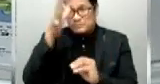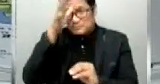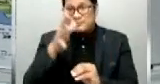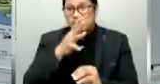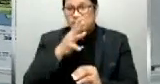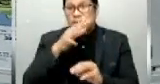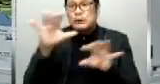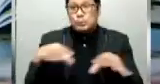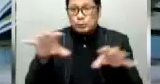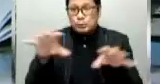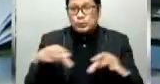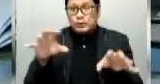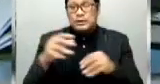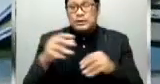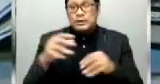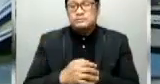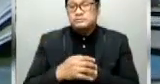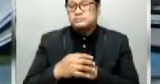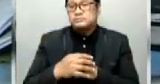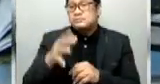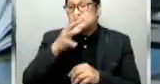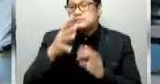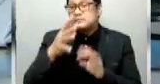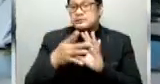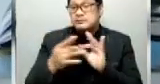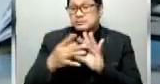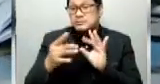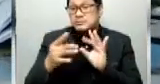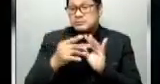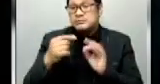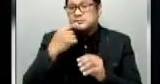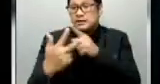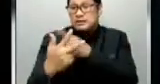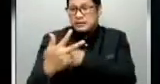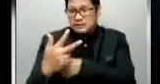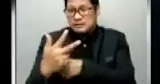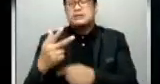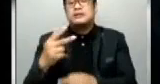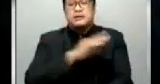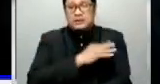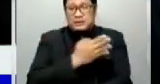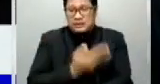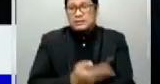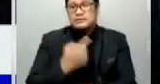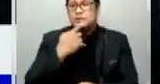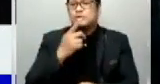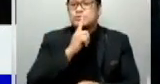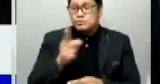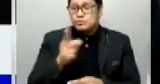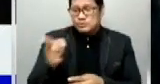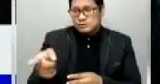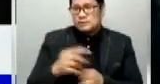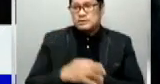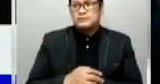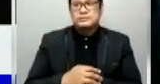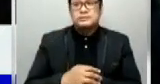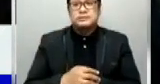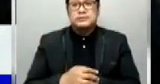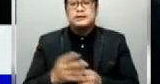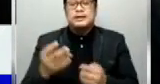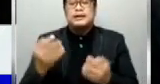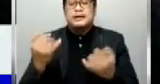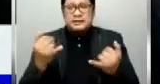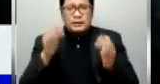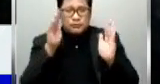nanay niya, tatlo silang magkakapatid na nagdi-distance learning ngayon. Yung grade 1 lang, yun na lang yung pinututukan ko.